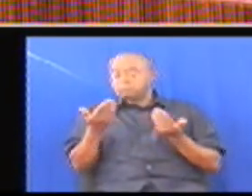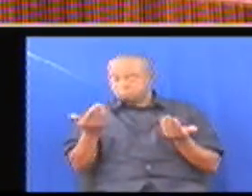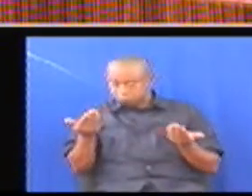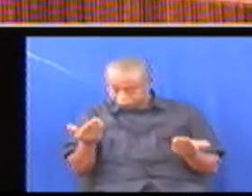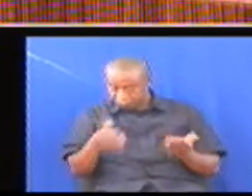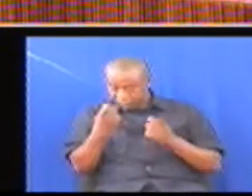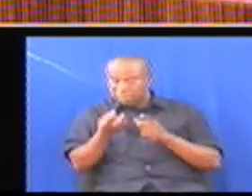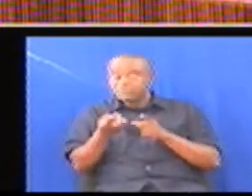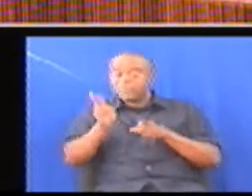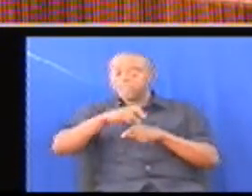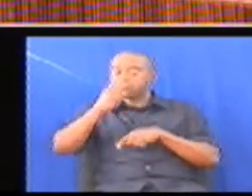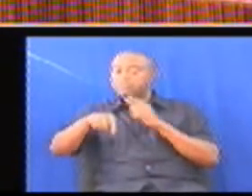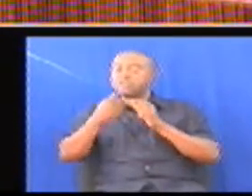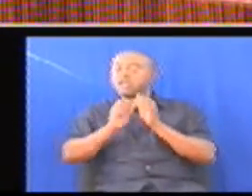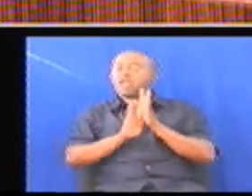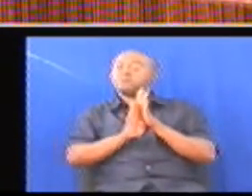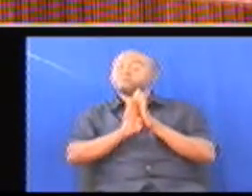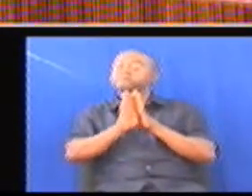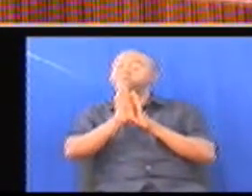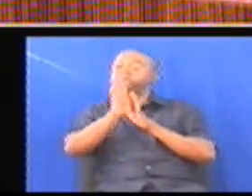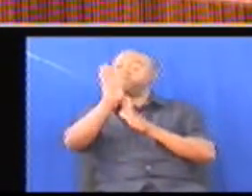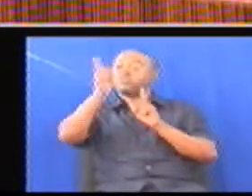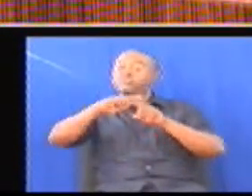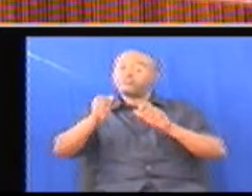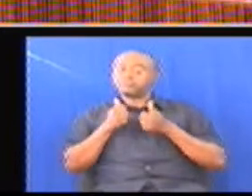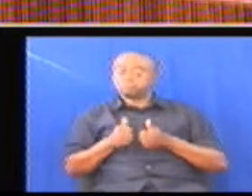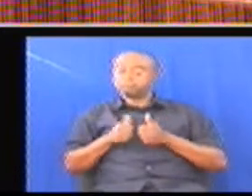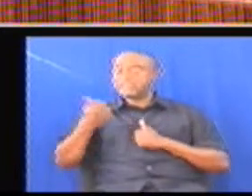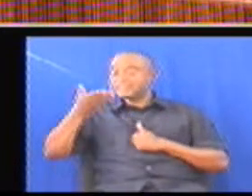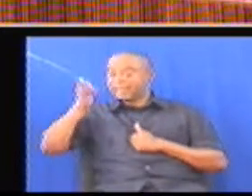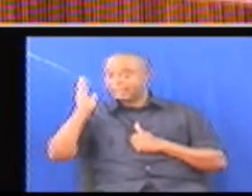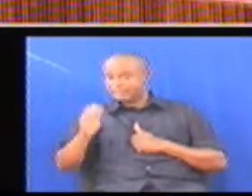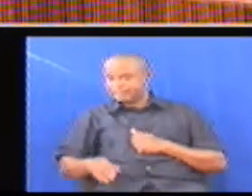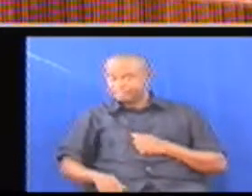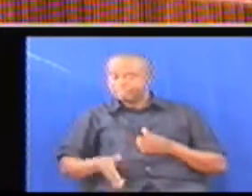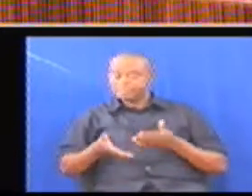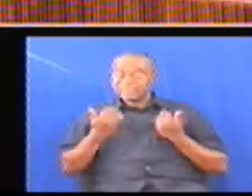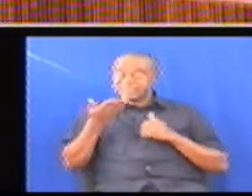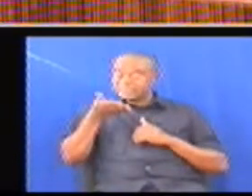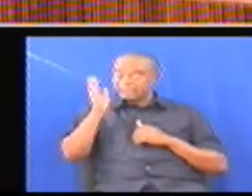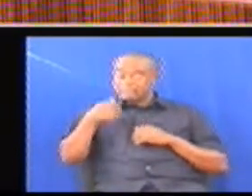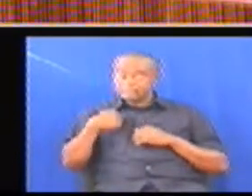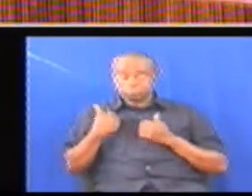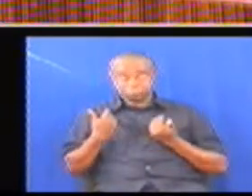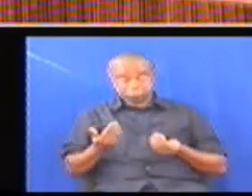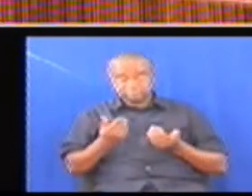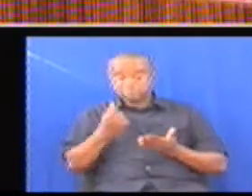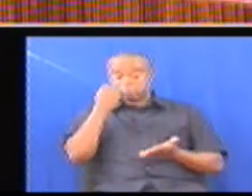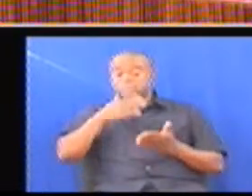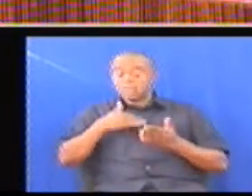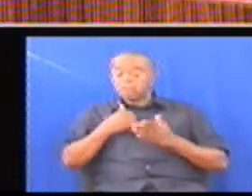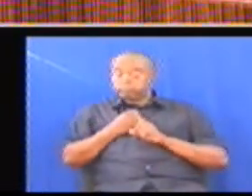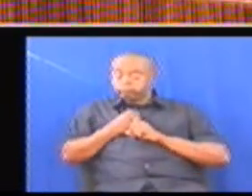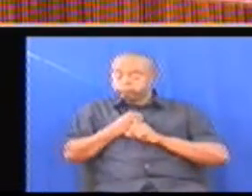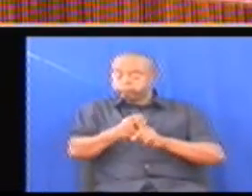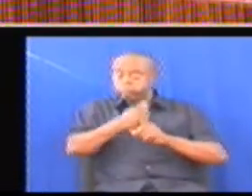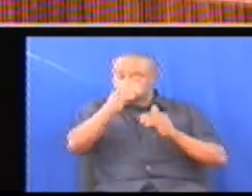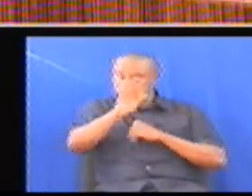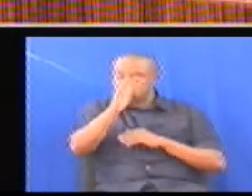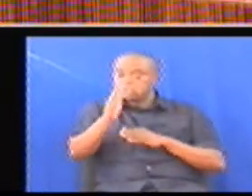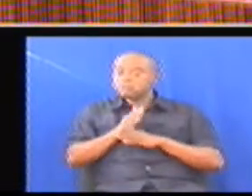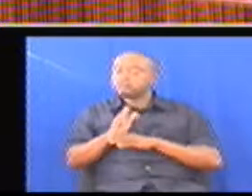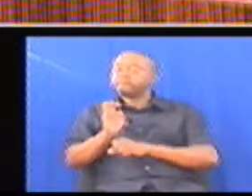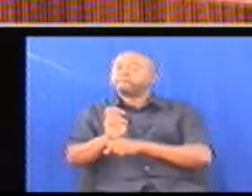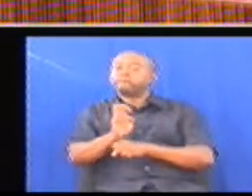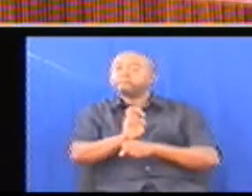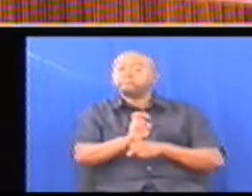vimeendelea kuwa juu kinyume na matarajio ya serikali. Hivyo serikali imedhamiria kuweka msukumo zaidi katika usimamizi